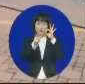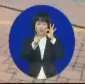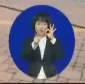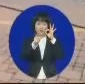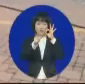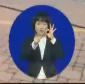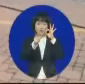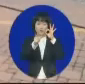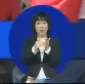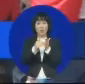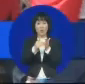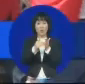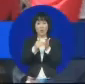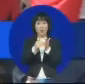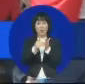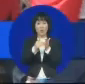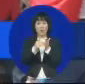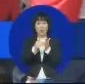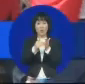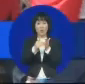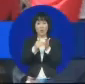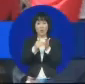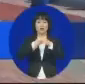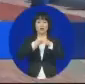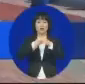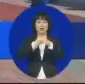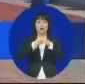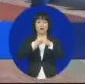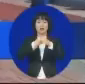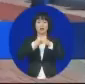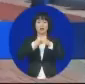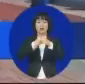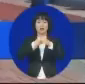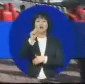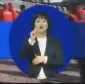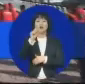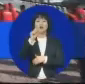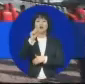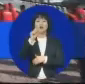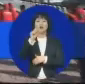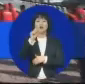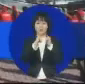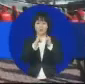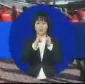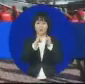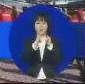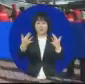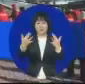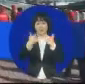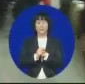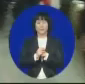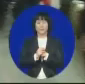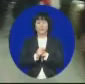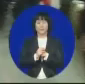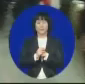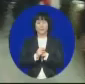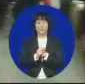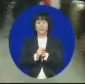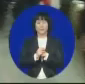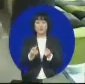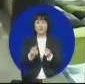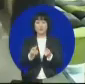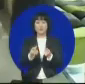지난해 10월 첫 손님이 다녀간 후 연말까지 행정타운 을 찾은 중국인 관광객은 2천 500여명 관내 유명관광지